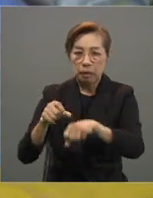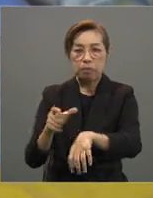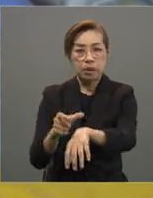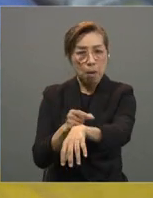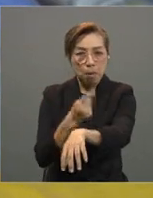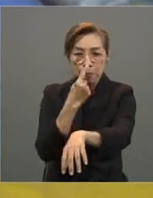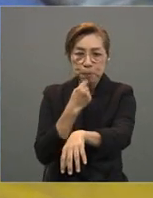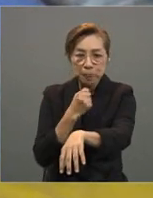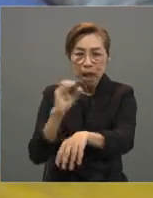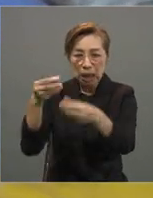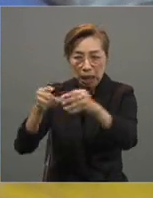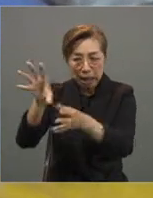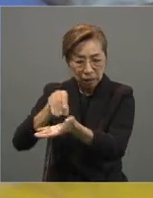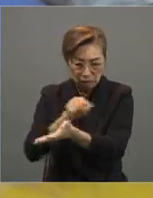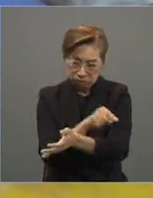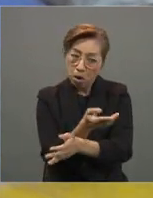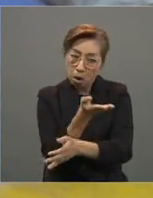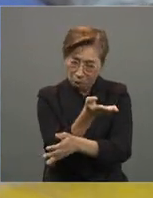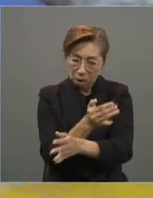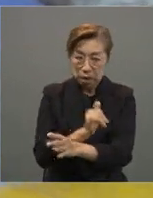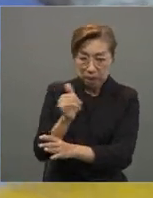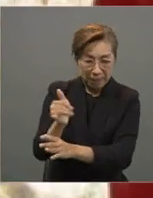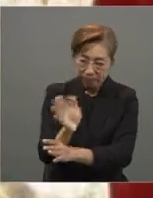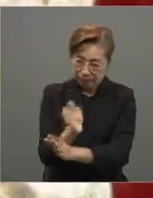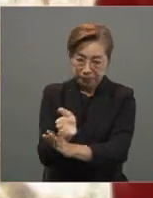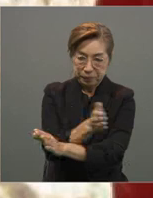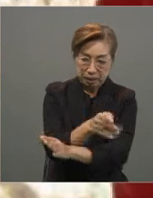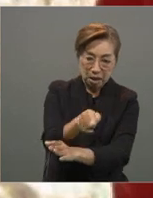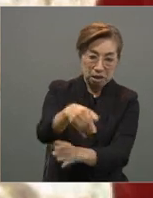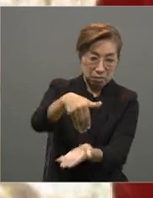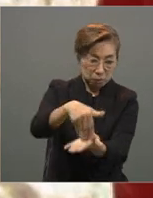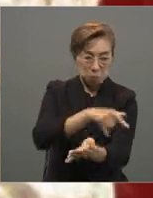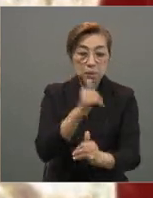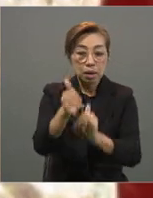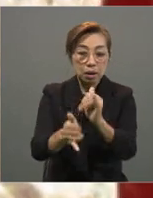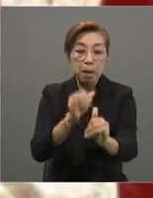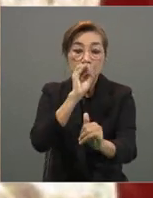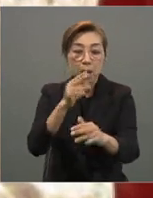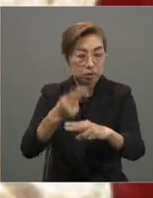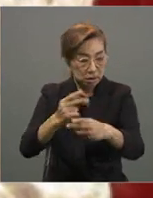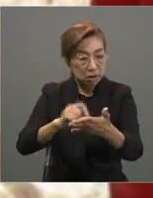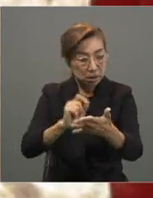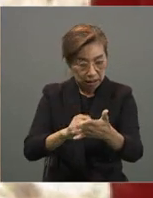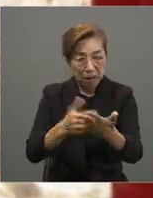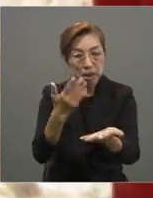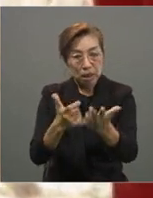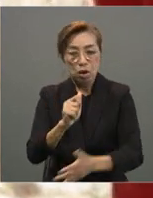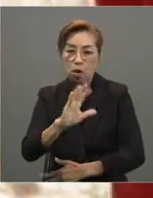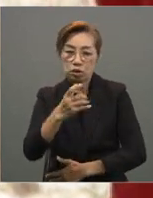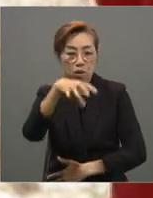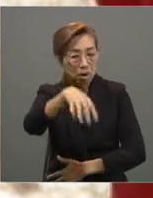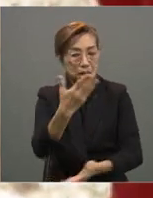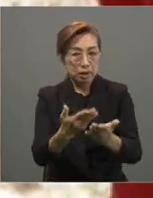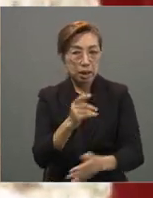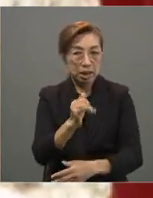ขอืไปลงทะเบียนที่จุดอ่ามันจะมีจุดตรวจจุดสกัดอยู่อ่ะค่ะหรือว่าไปที่อุทยานแล้วก็ถึงเวลาส